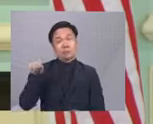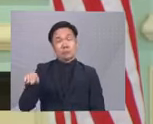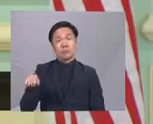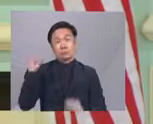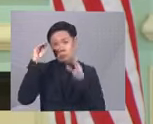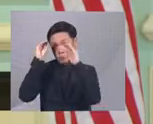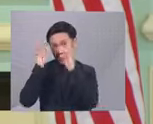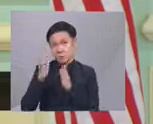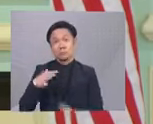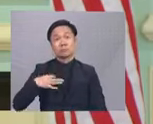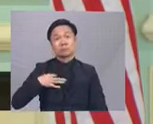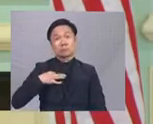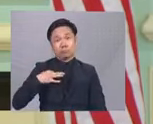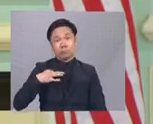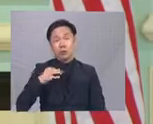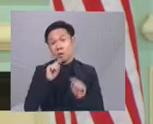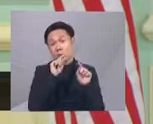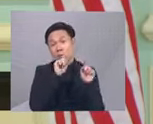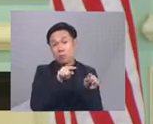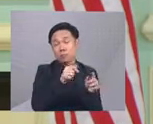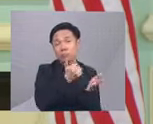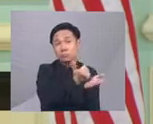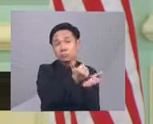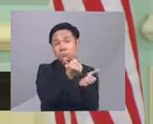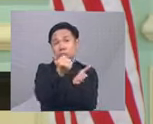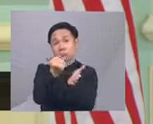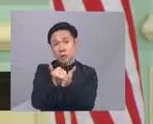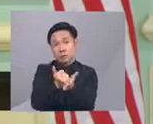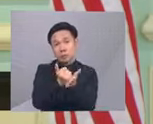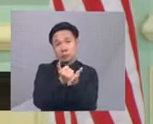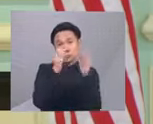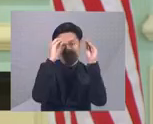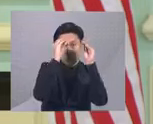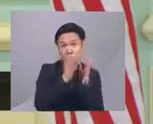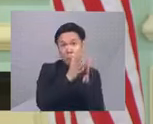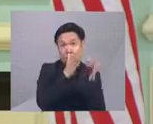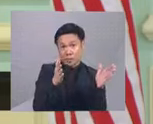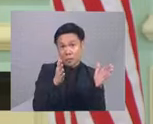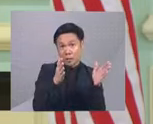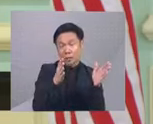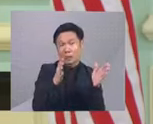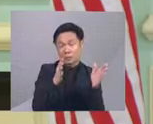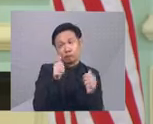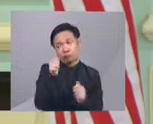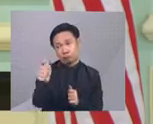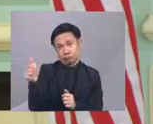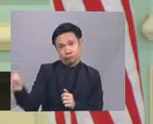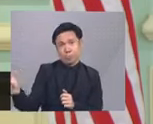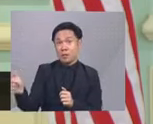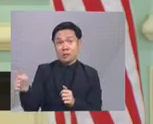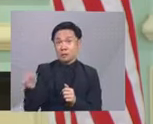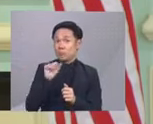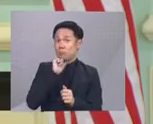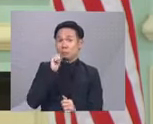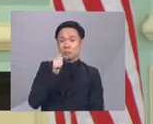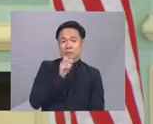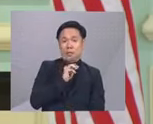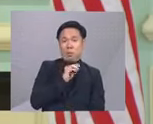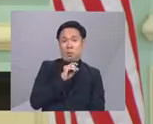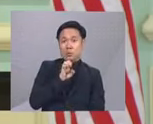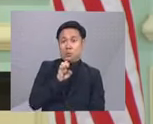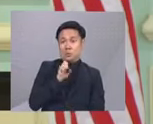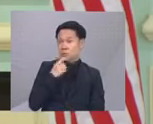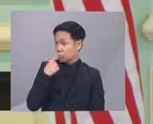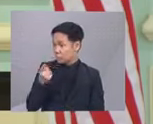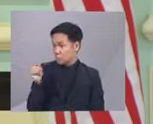sukarela nak pergi sekolah, nak menolong guru besar dan sebagainya, itu bukan arahan daripada Kementerian Pendidikan. Yang ada itu